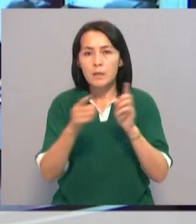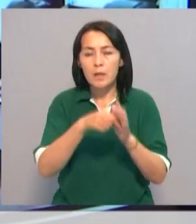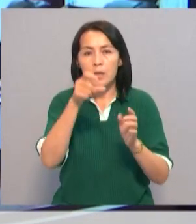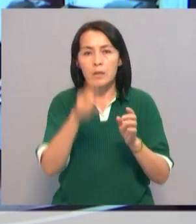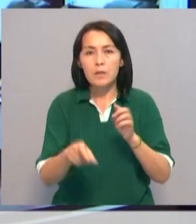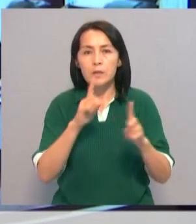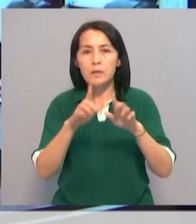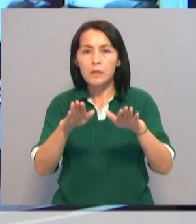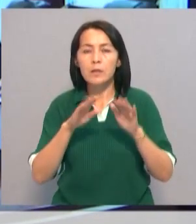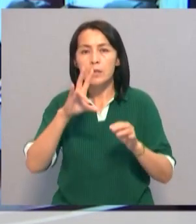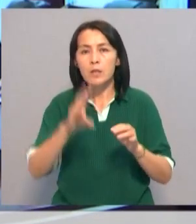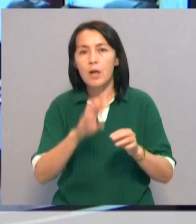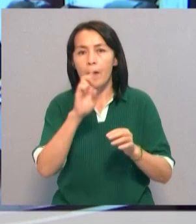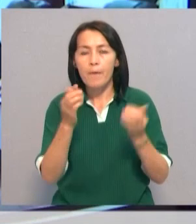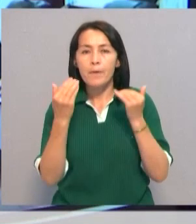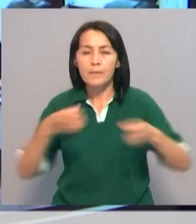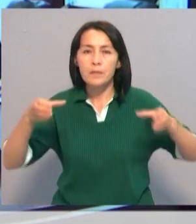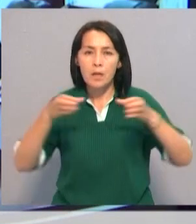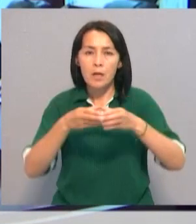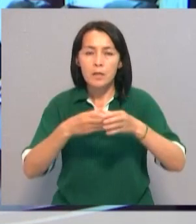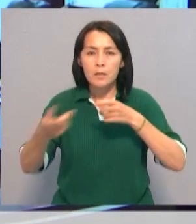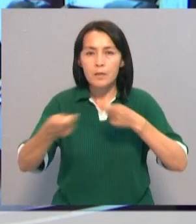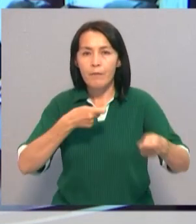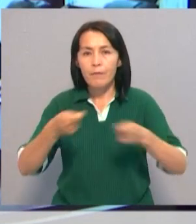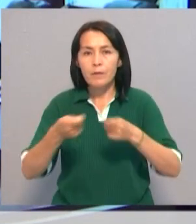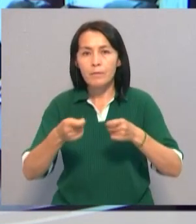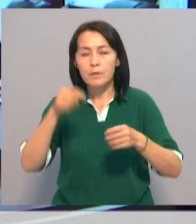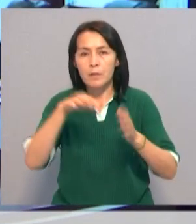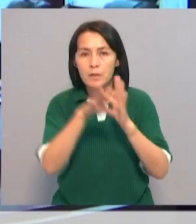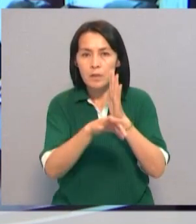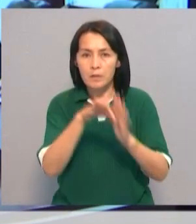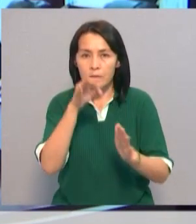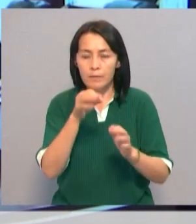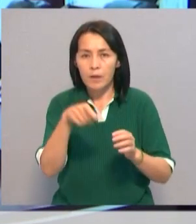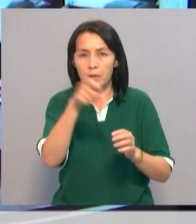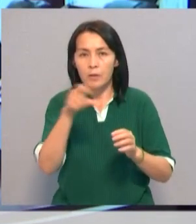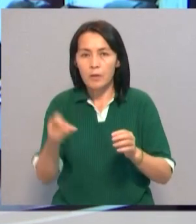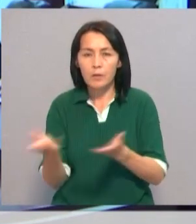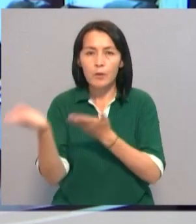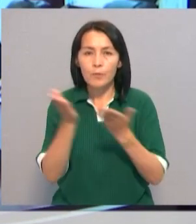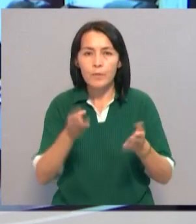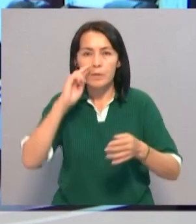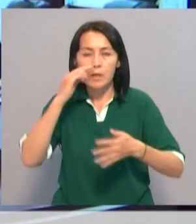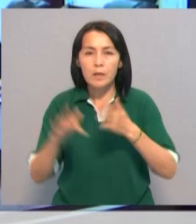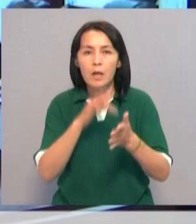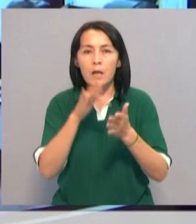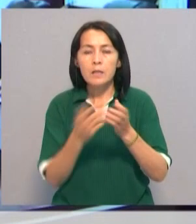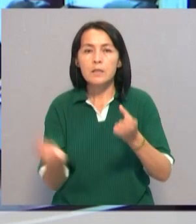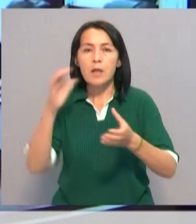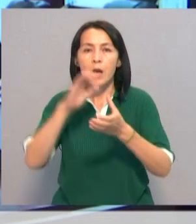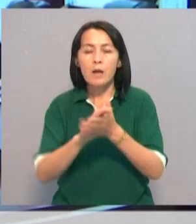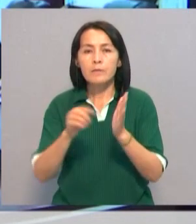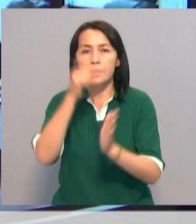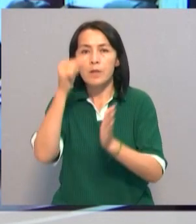депутата Сената Нурлана Бекназарова с коллективом ведомства. Избранник народа, приехавший в город в командировку, ознакомился